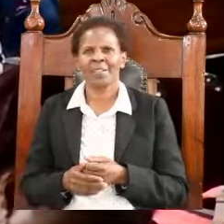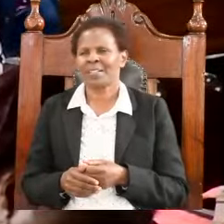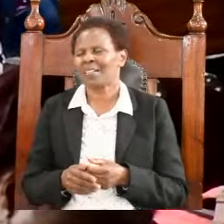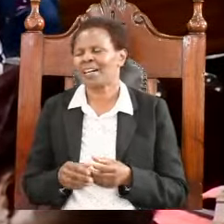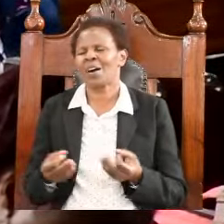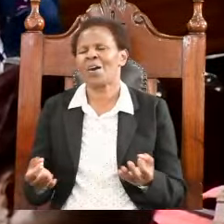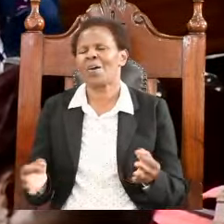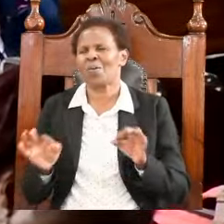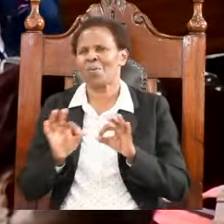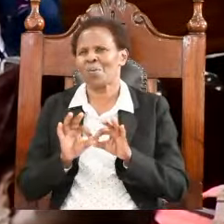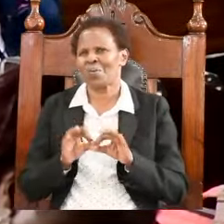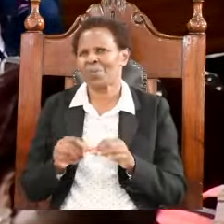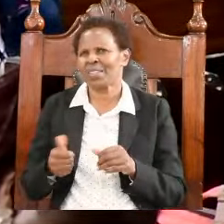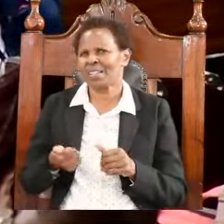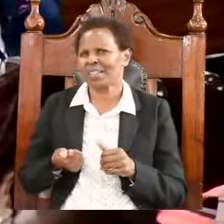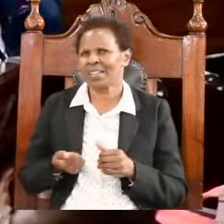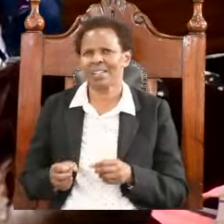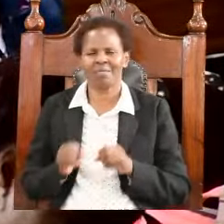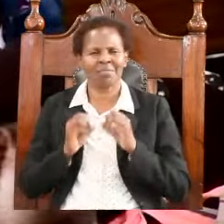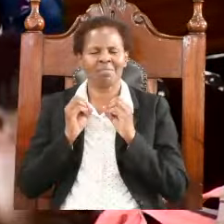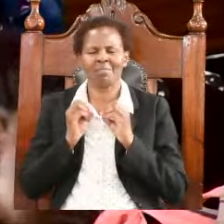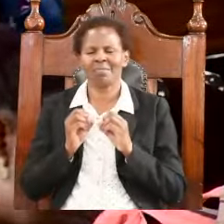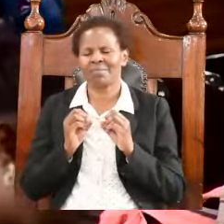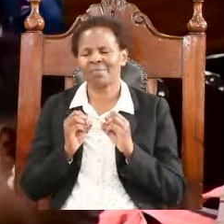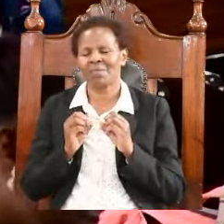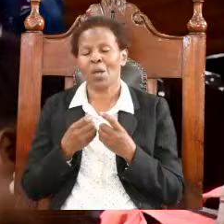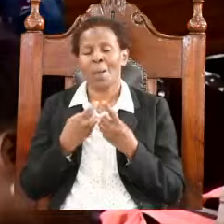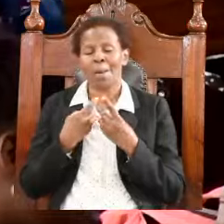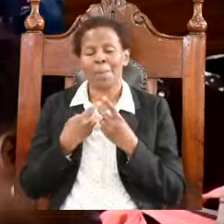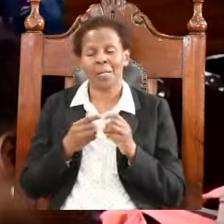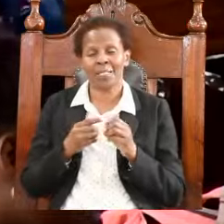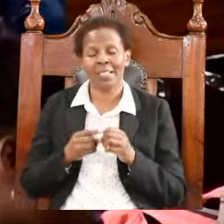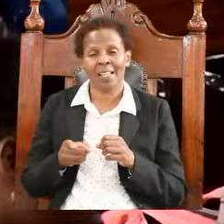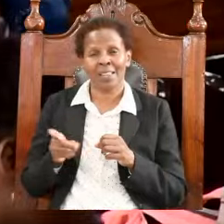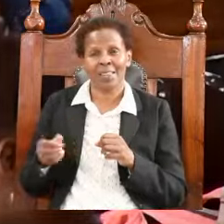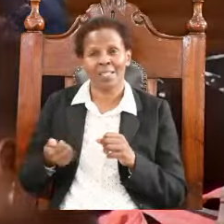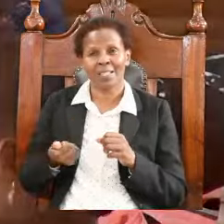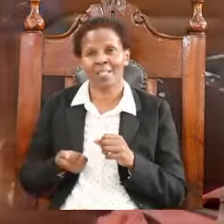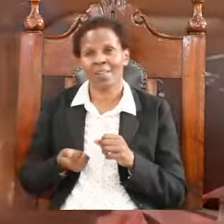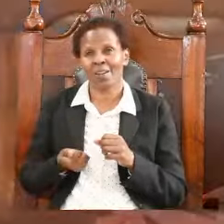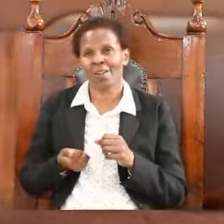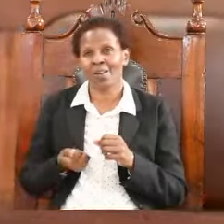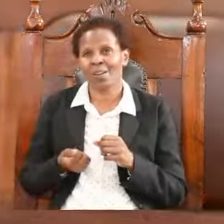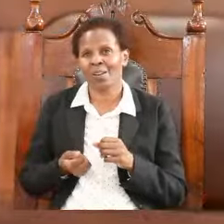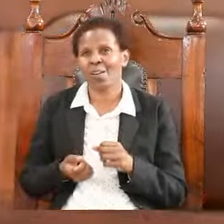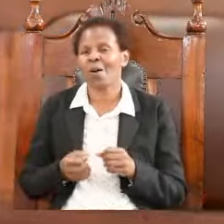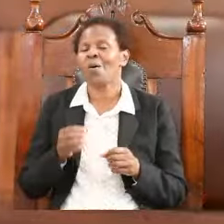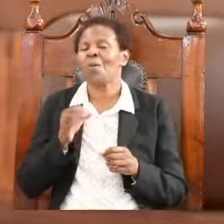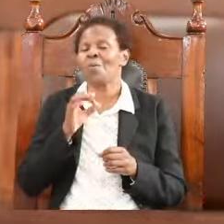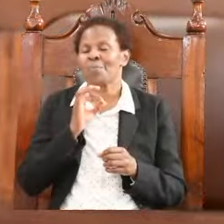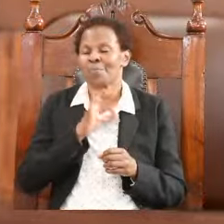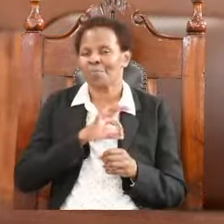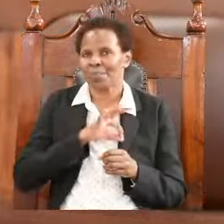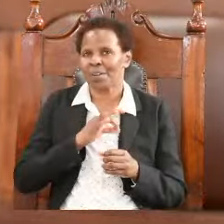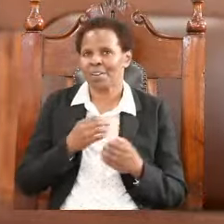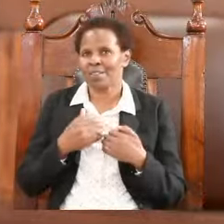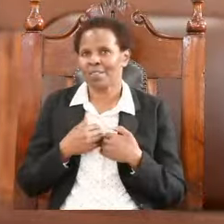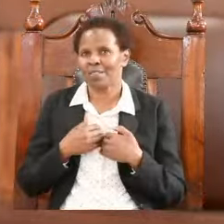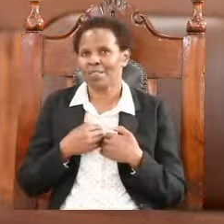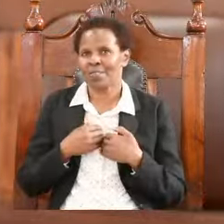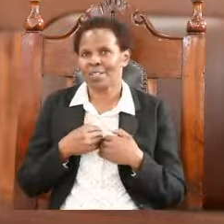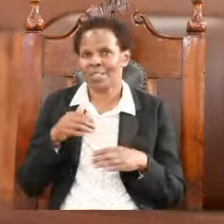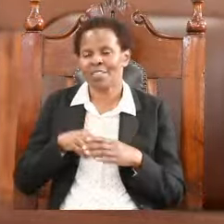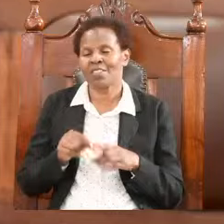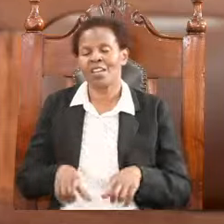uguo na no umuhuthie no mwiritu uyu ni mwiritu uri na uguni munene muno tondu niwe urahuthirwo muturire wa